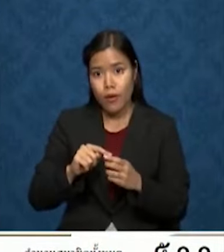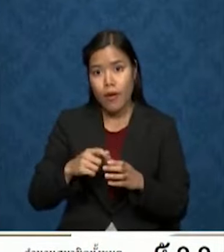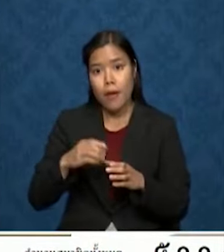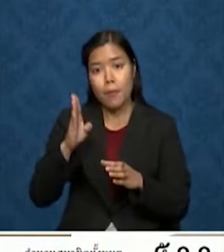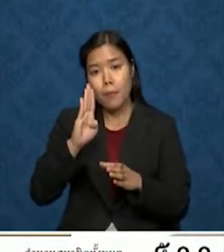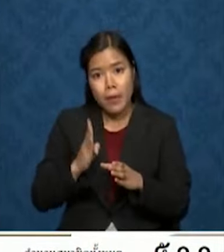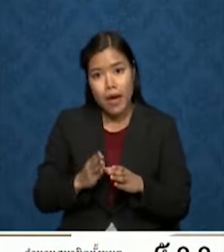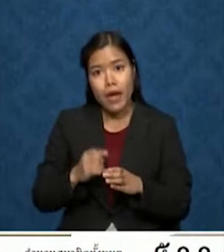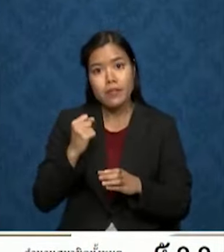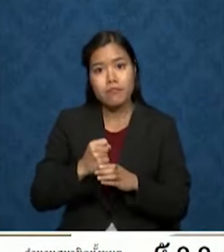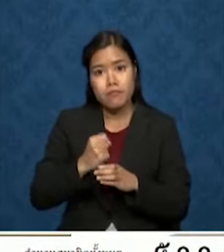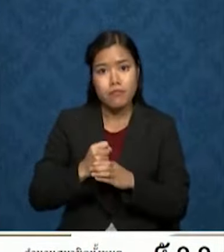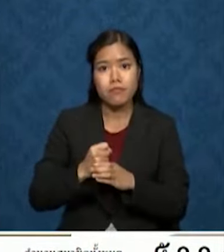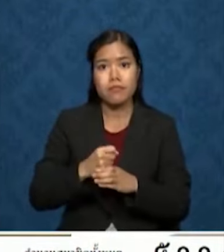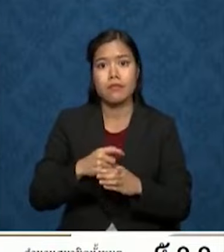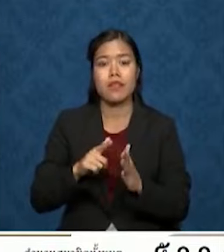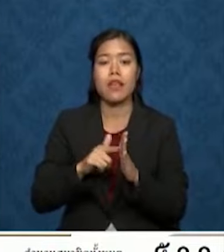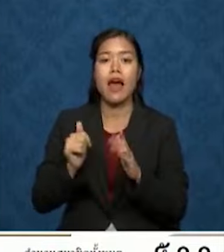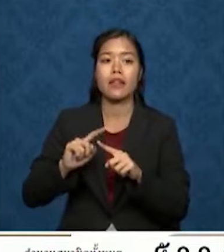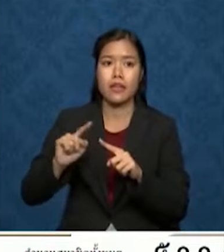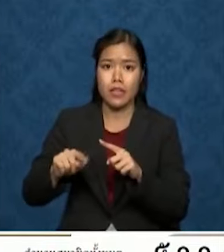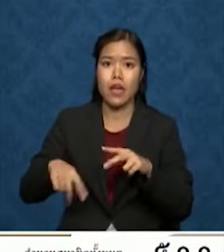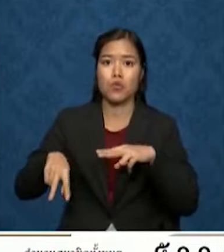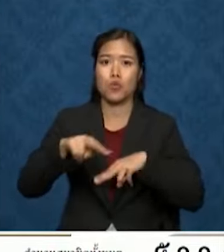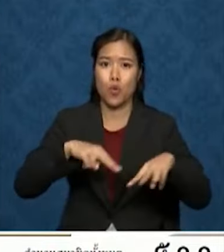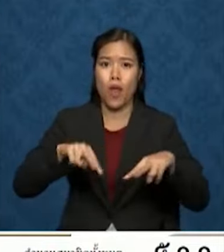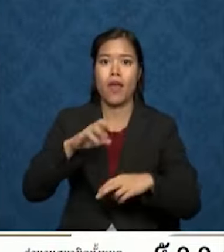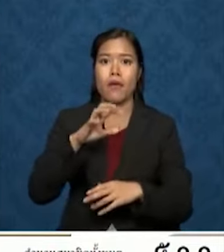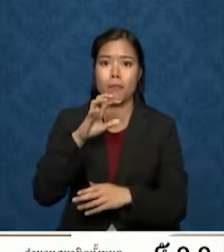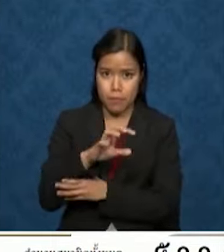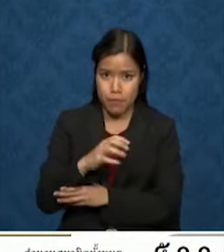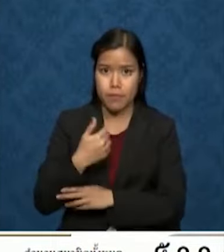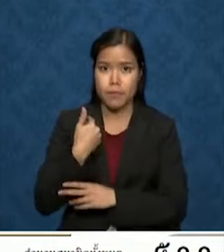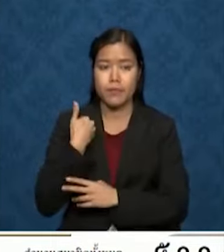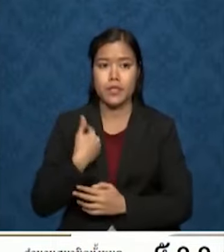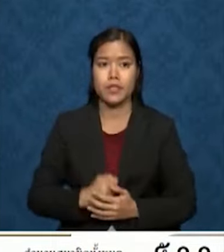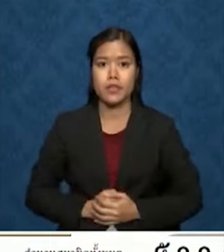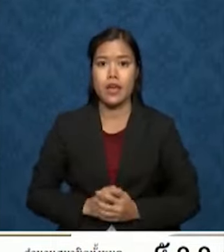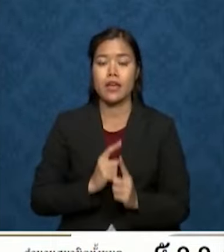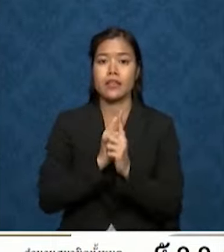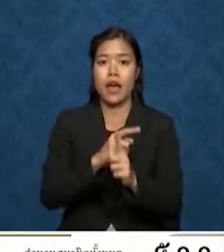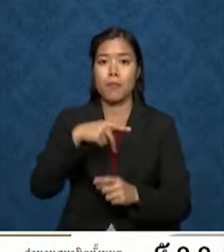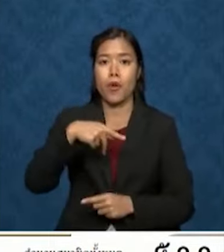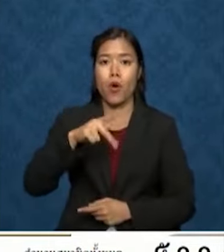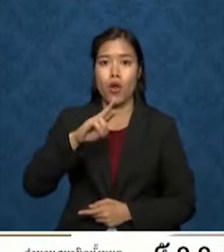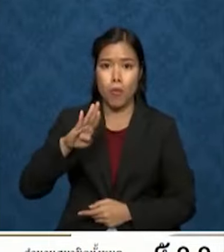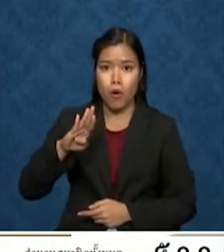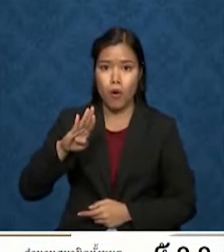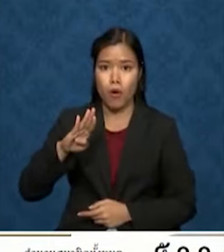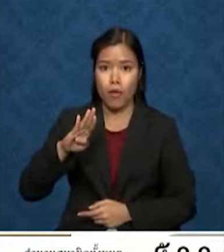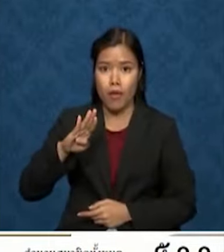กัญชาเป็นสมุนภัยครวบคุมตามพระชมยัติคุ้มครองส่เสริมภูมยาแทยแนไทย